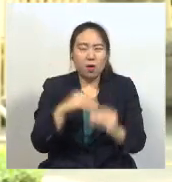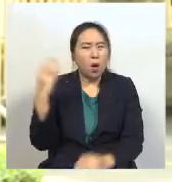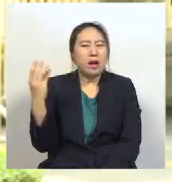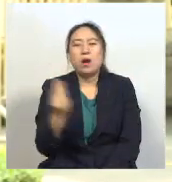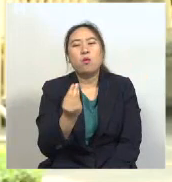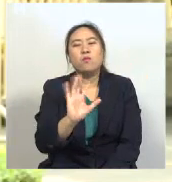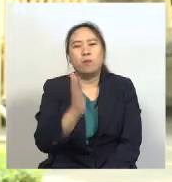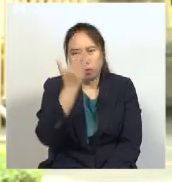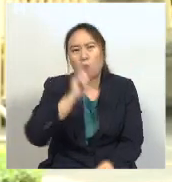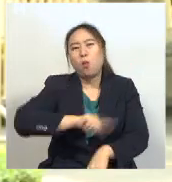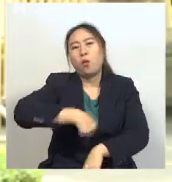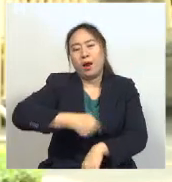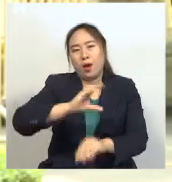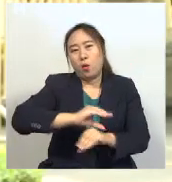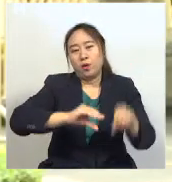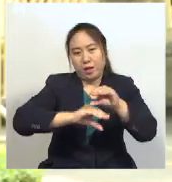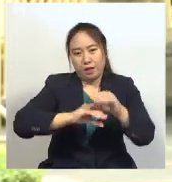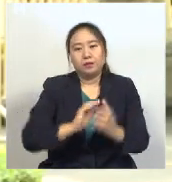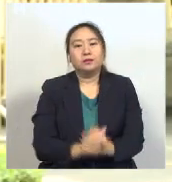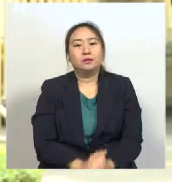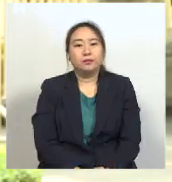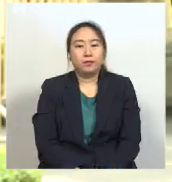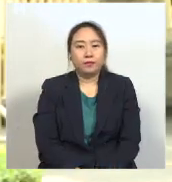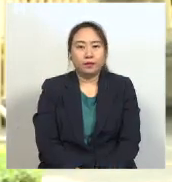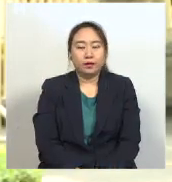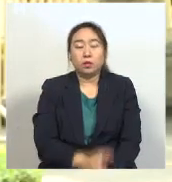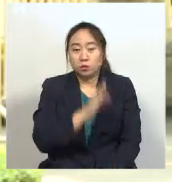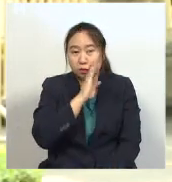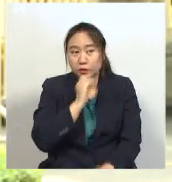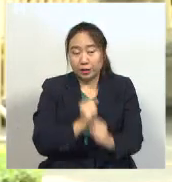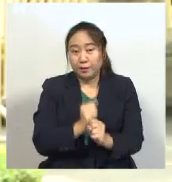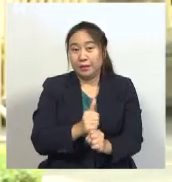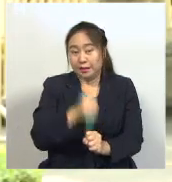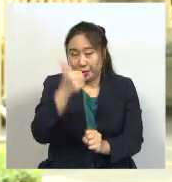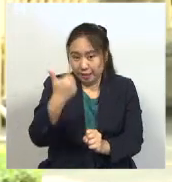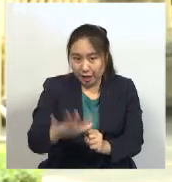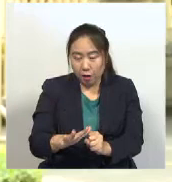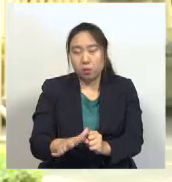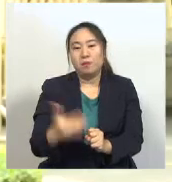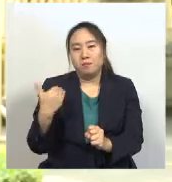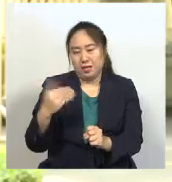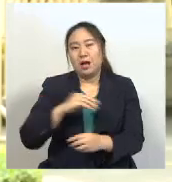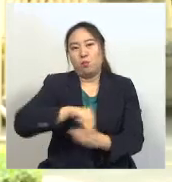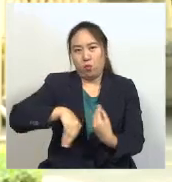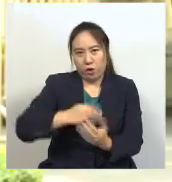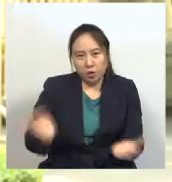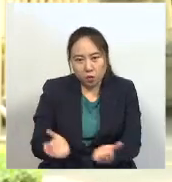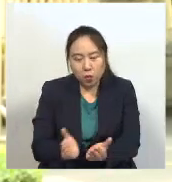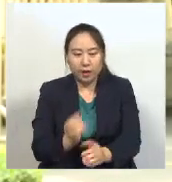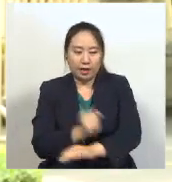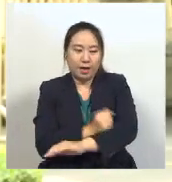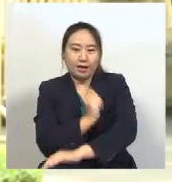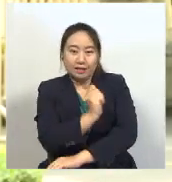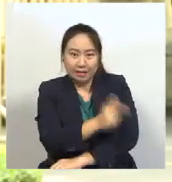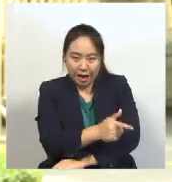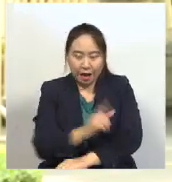อสร้างแต่สิ่งสำคัญเมื่อสำเร็จแล้วเนี่ยมันจะเกิดขึ้นหลายอย่างด้วยกันโดยที่มีผลทางเศรษฐกิจการจ้างงานการขยายเมืองใหม่การเพิ่